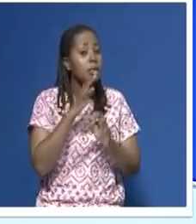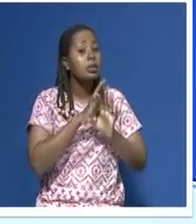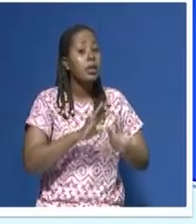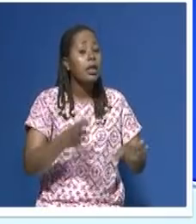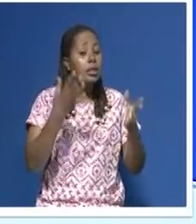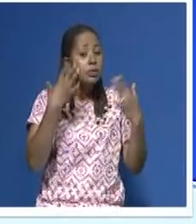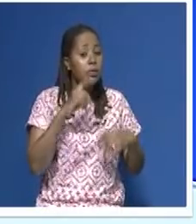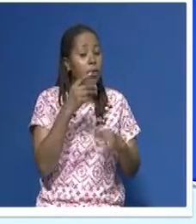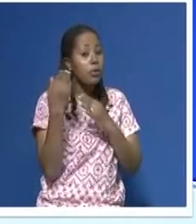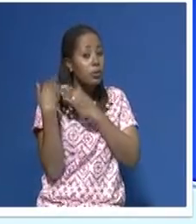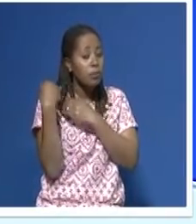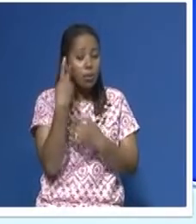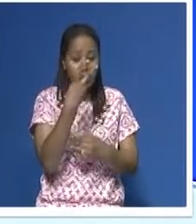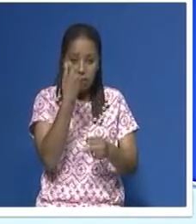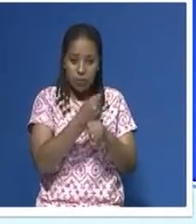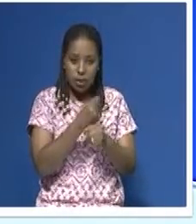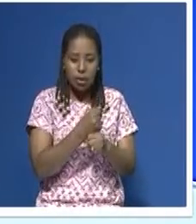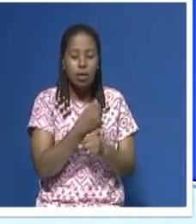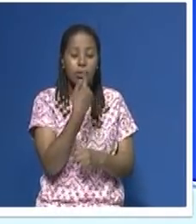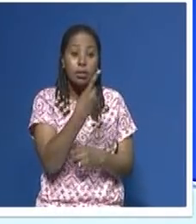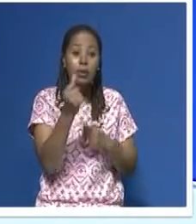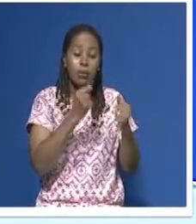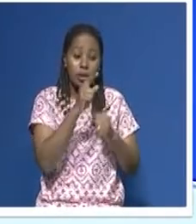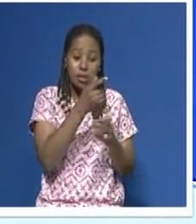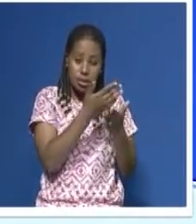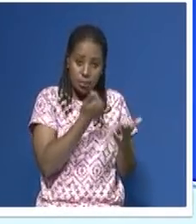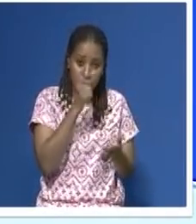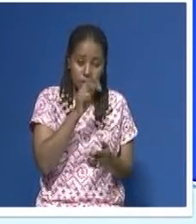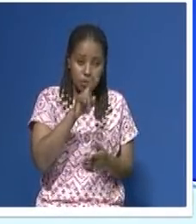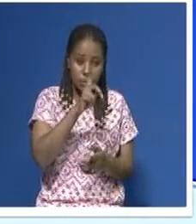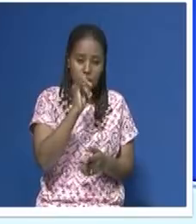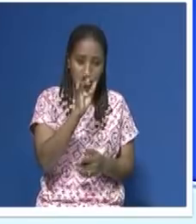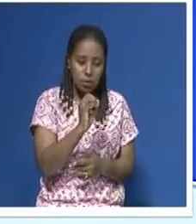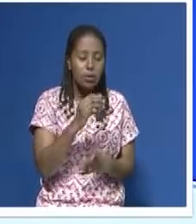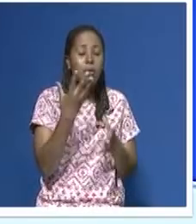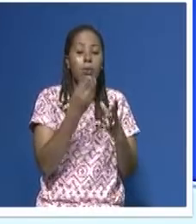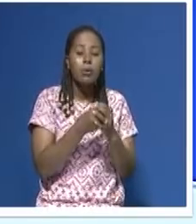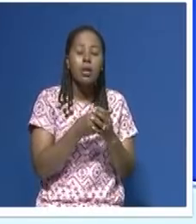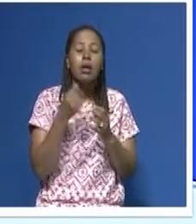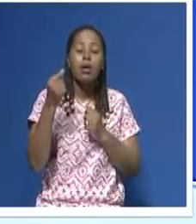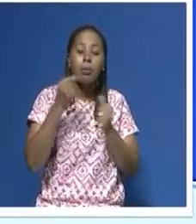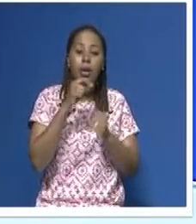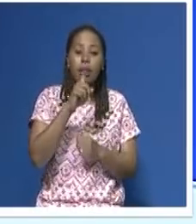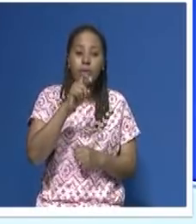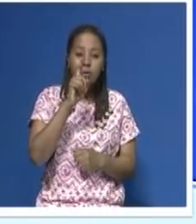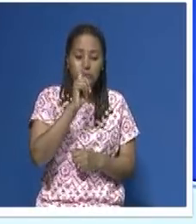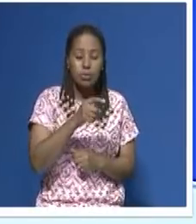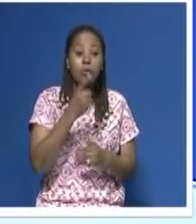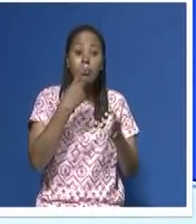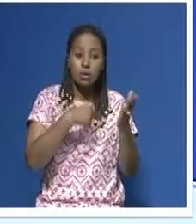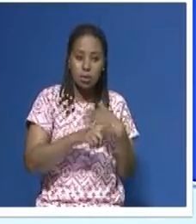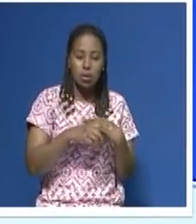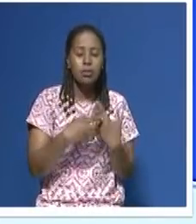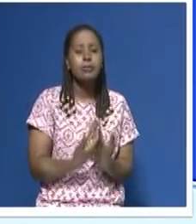tayari mwili una majukumu mawili ya kufanya: kupambana na kile kisababishi cha mzio na vile vile kupambana na hivi virusi ambavyo vitakuwa